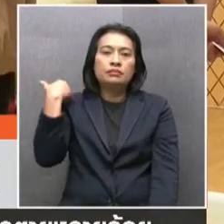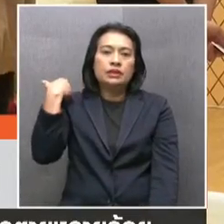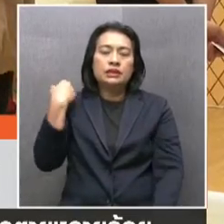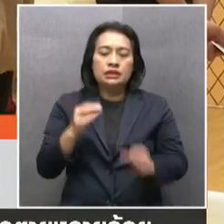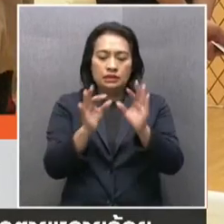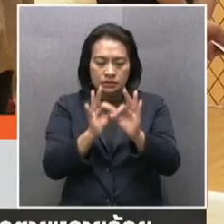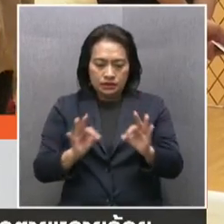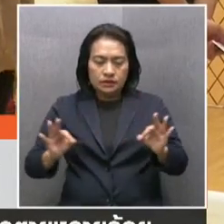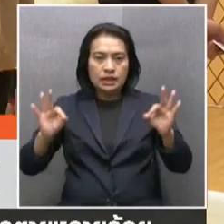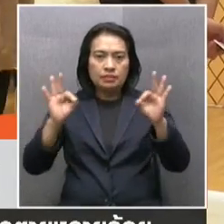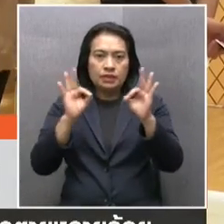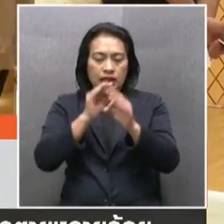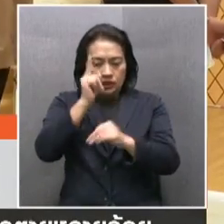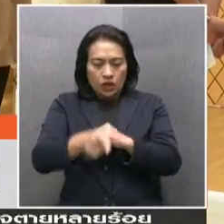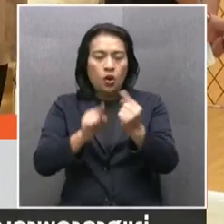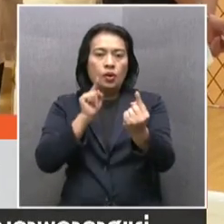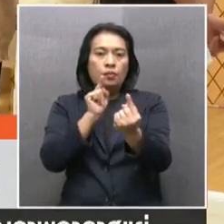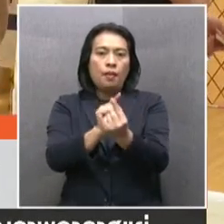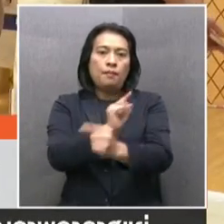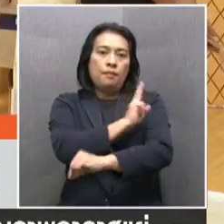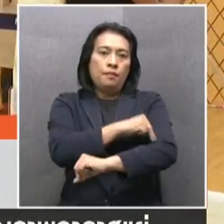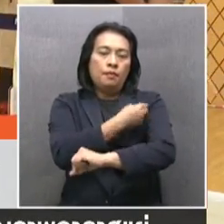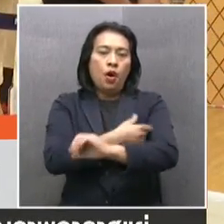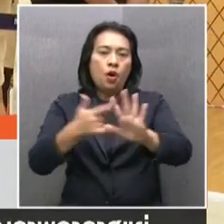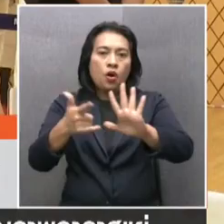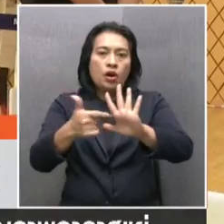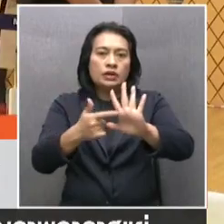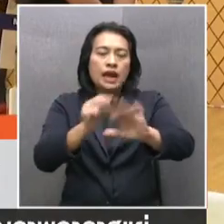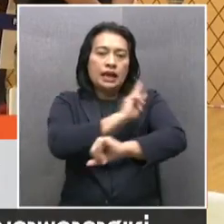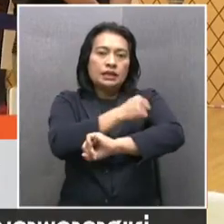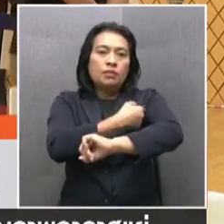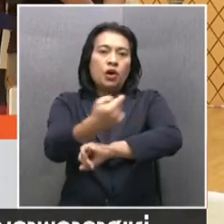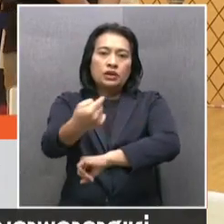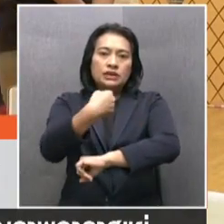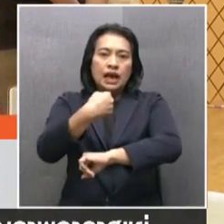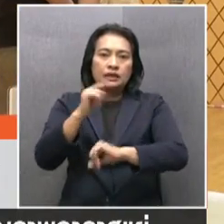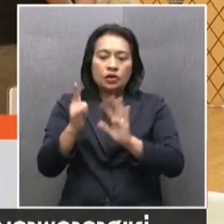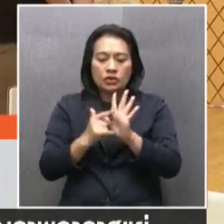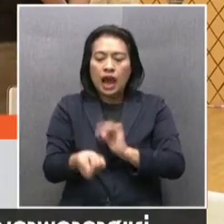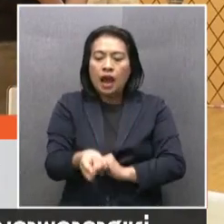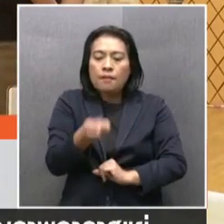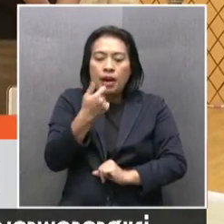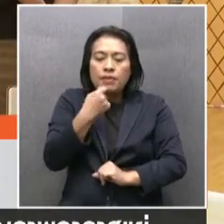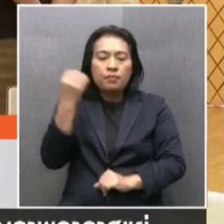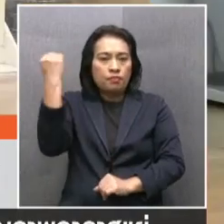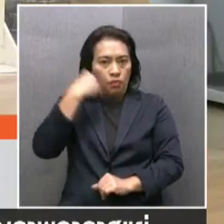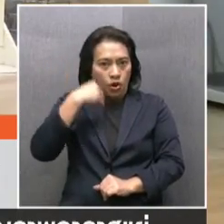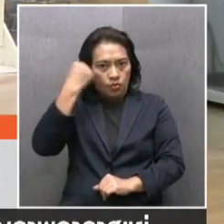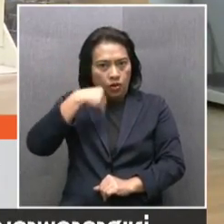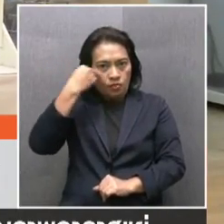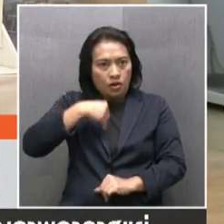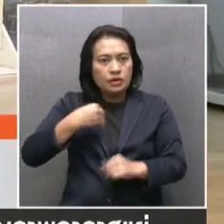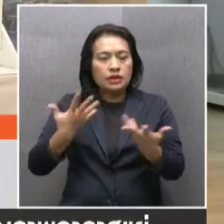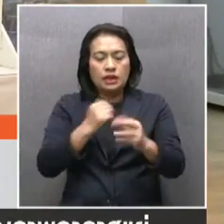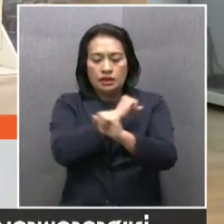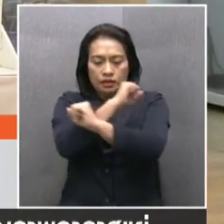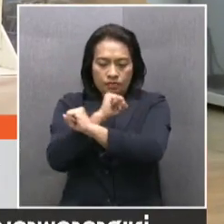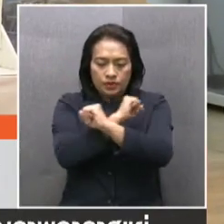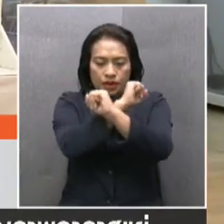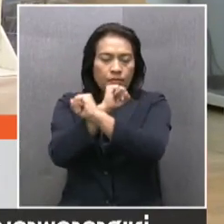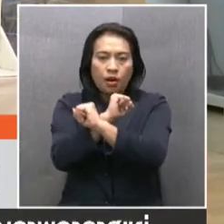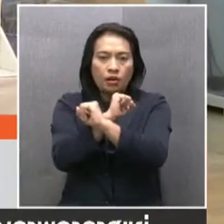ต้องพบแพทย์รับประทานยาตามแพทย์สั่งอย่างสม่ำเสมอถึงแม้จะไม่มีอาการเพื่อป้องกันภาวะแท